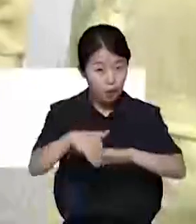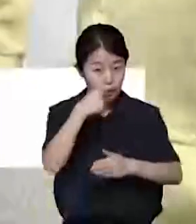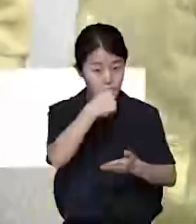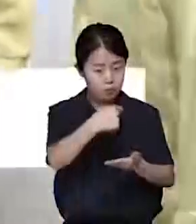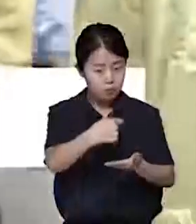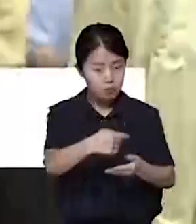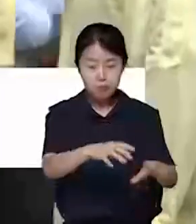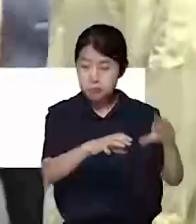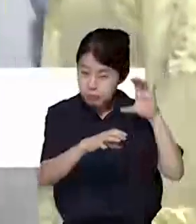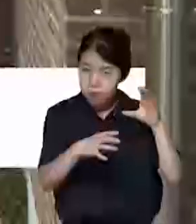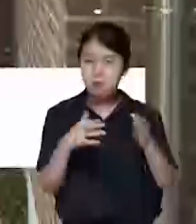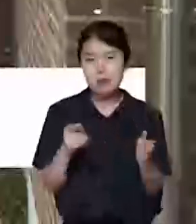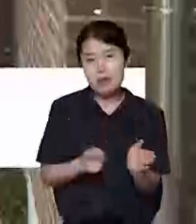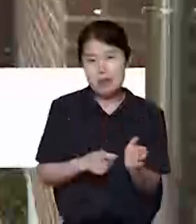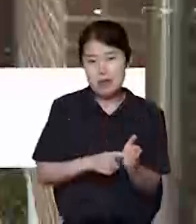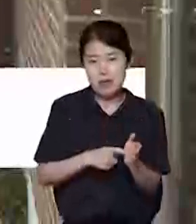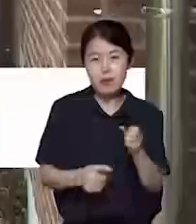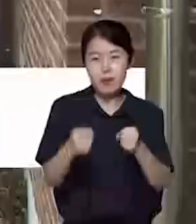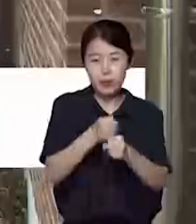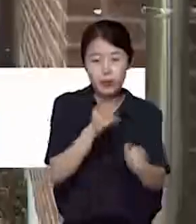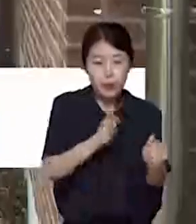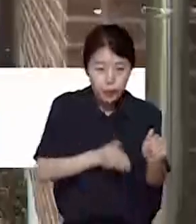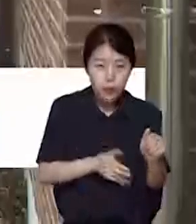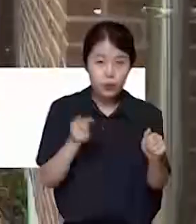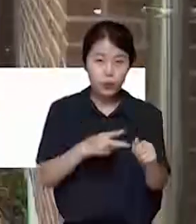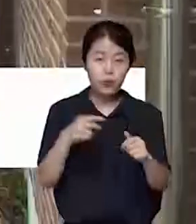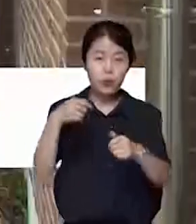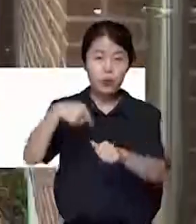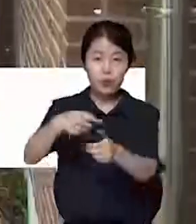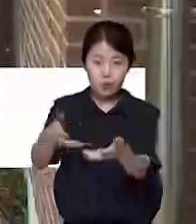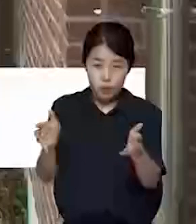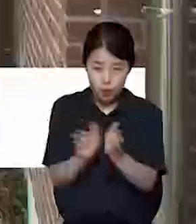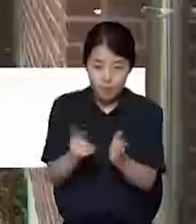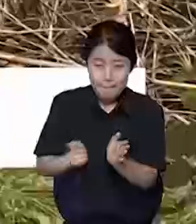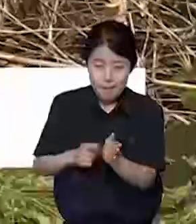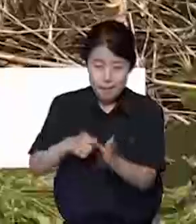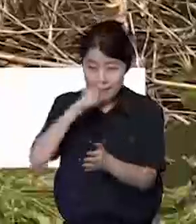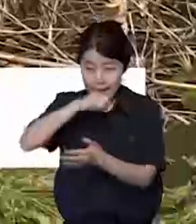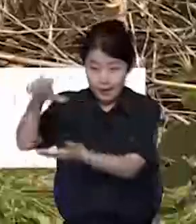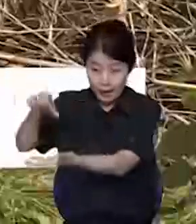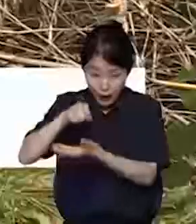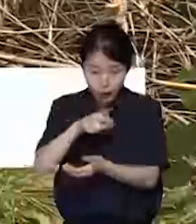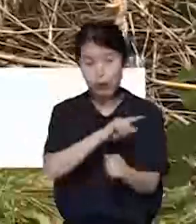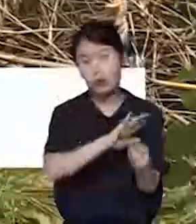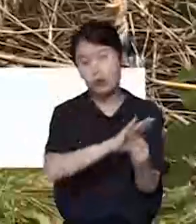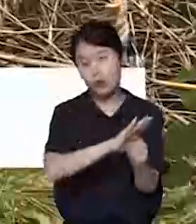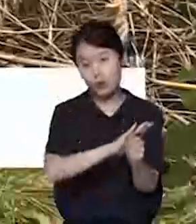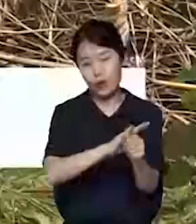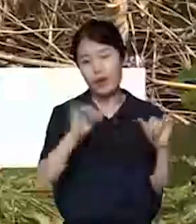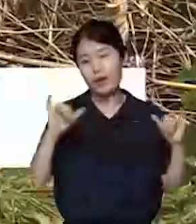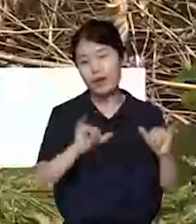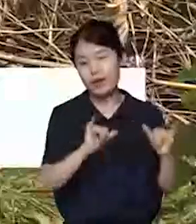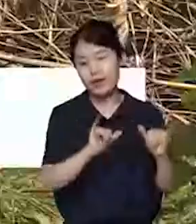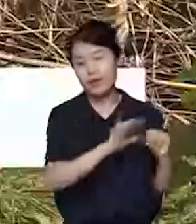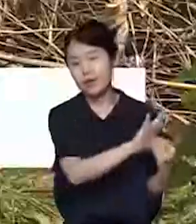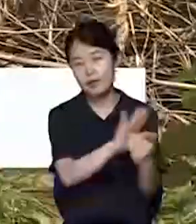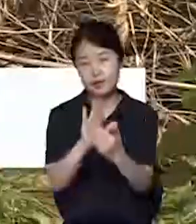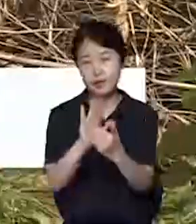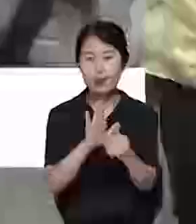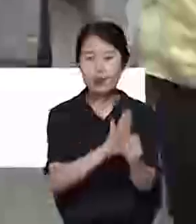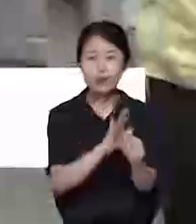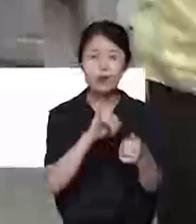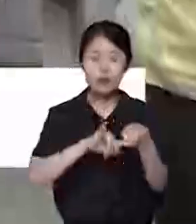신속하게 복구해달라고 요청하며 교육부도 예산을 확대해 보다 과학적인 방법으로 재해를 예방할 수 있도록 힘쓰겠다고